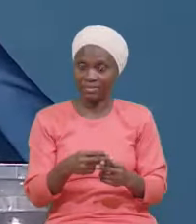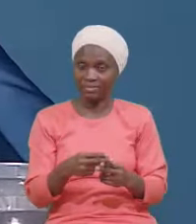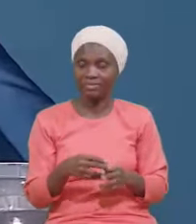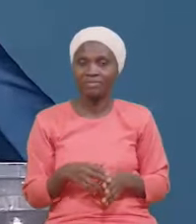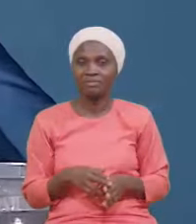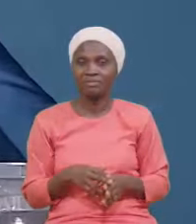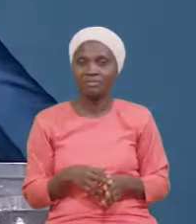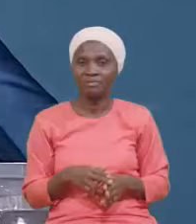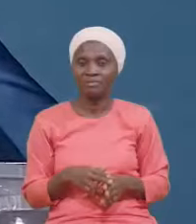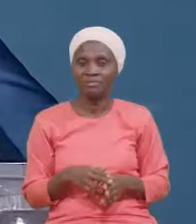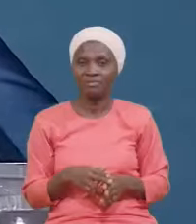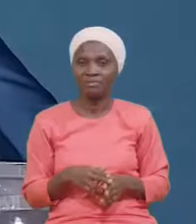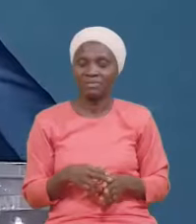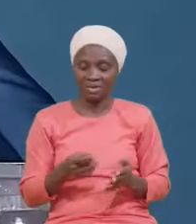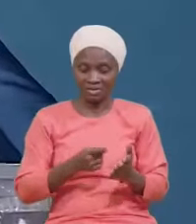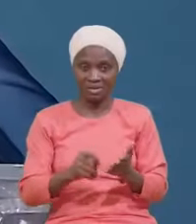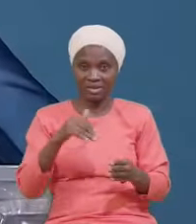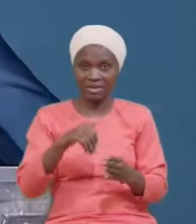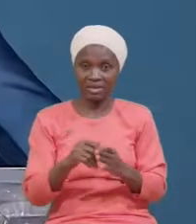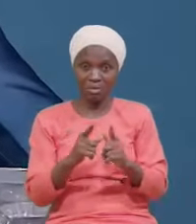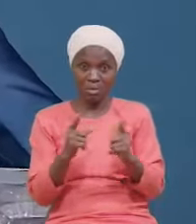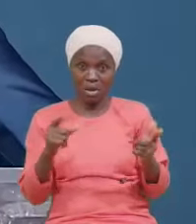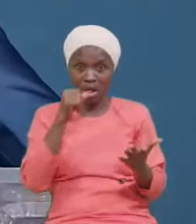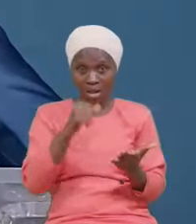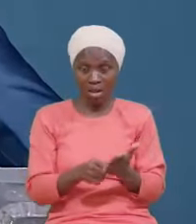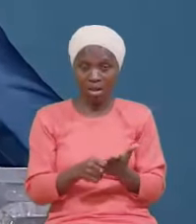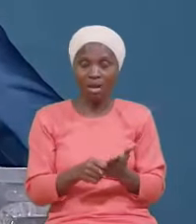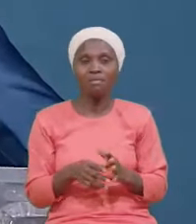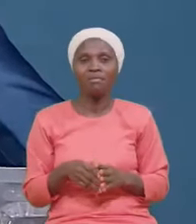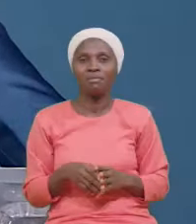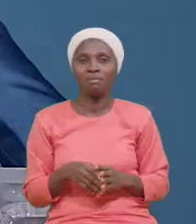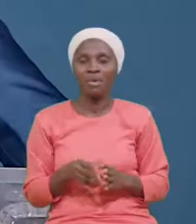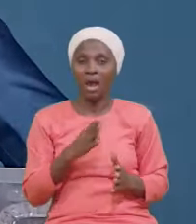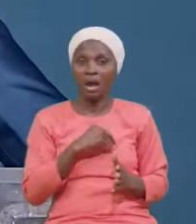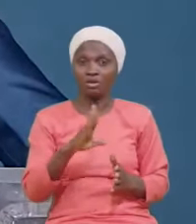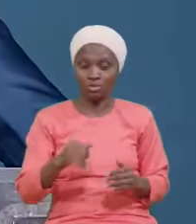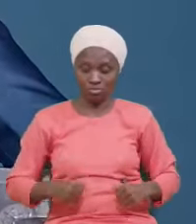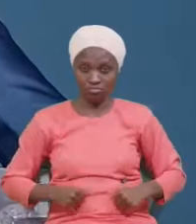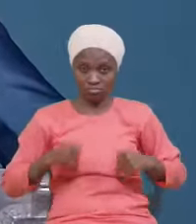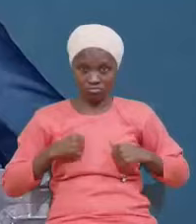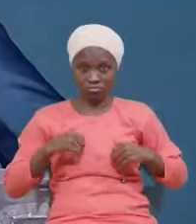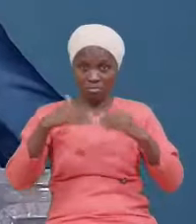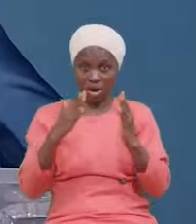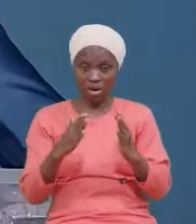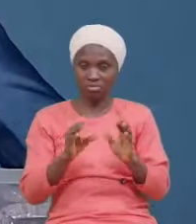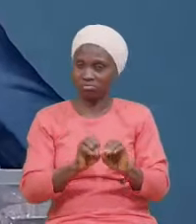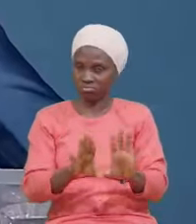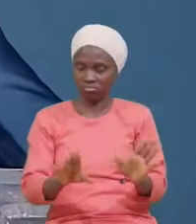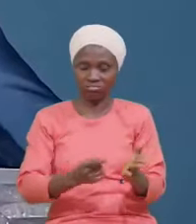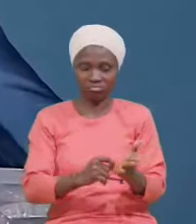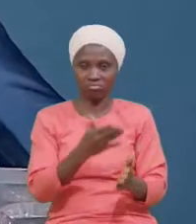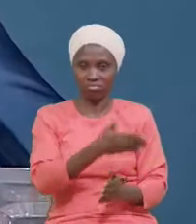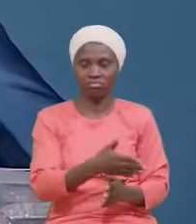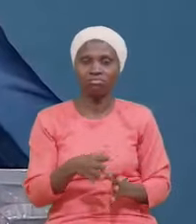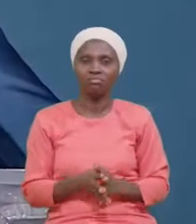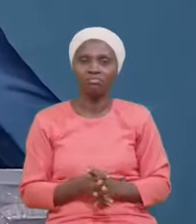preferably in capital letters, and your address very clear.